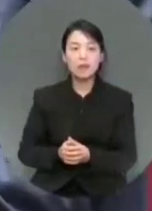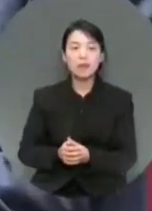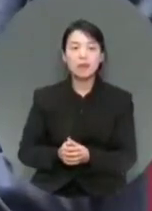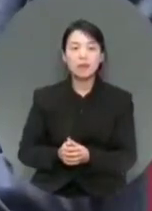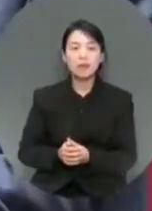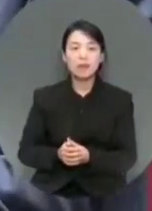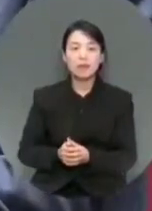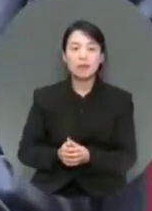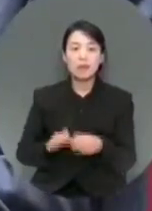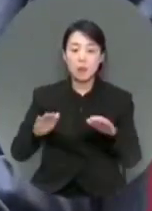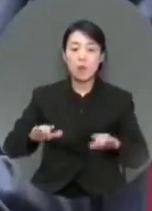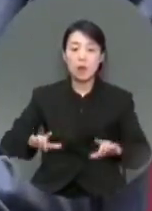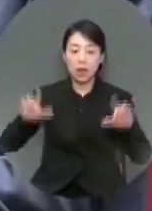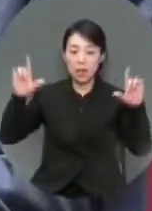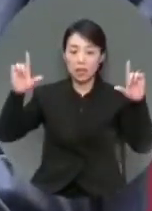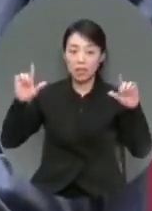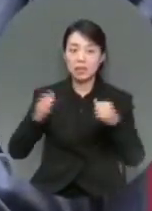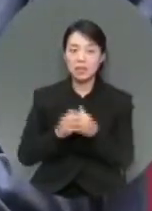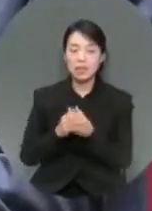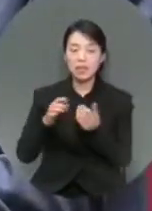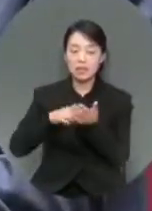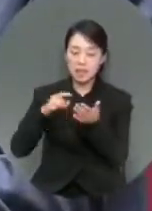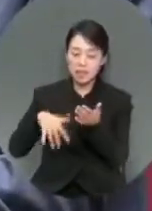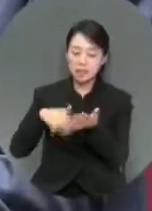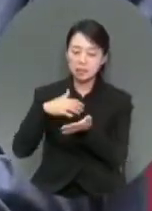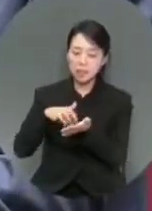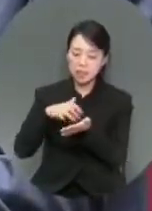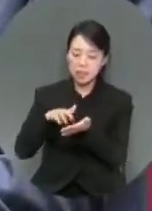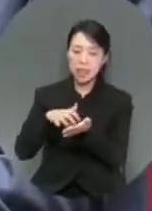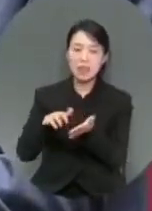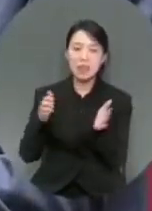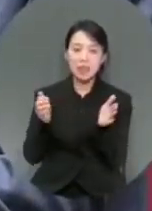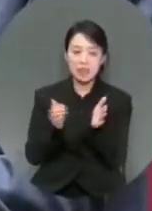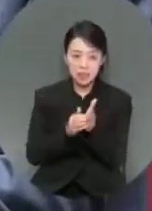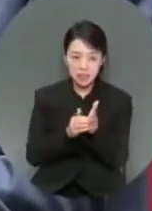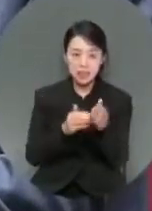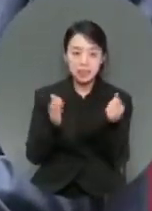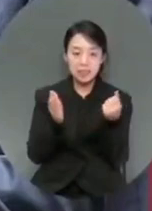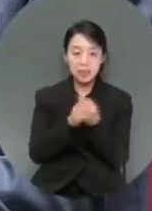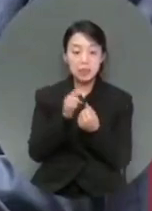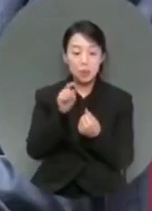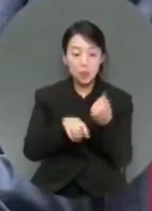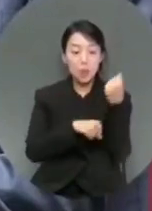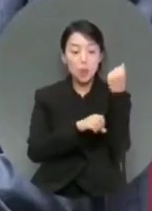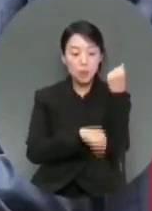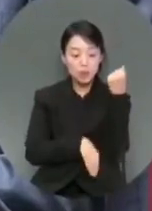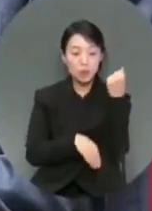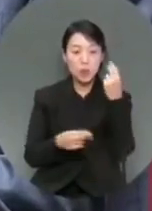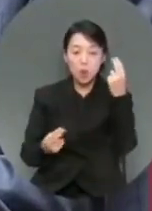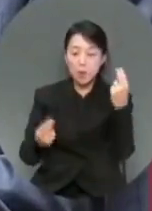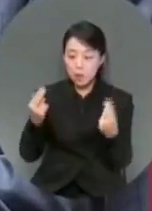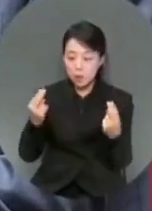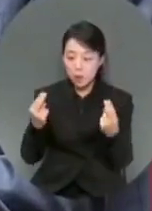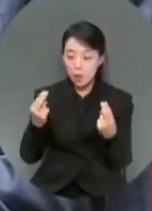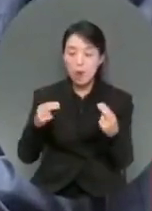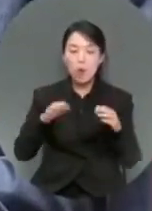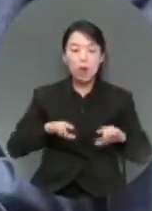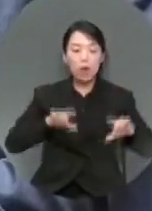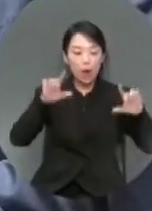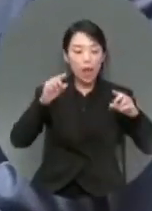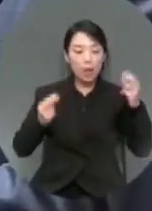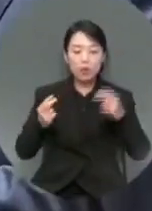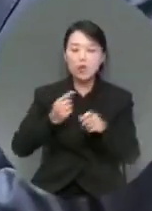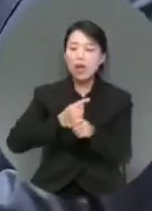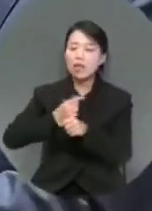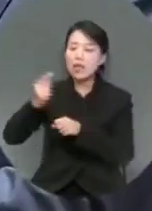금년은 저희들이 이제 이 세입 추계를 했기 때문에 그걸 기초로 해서 보면은 금년보다는 내년에